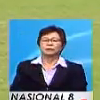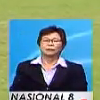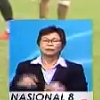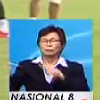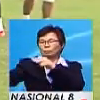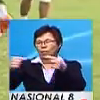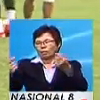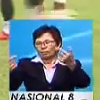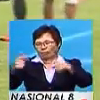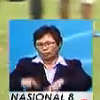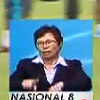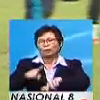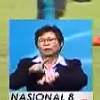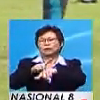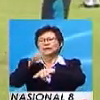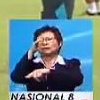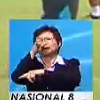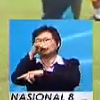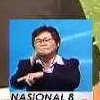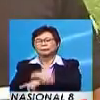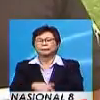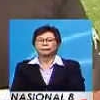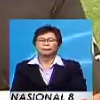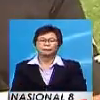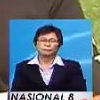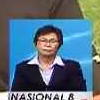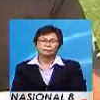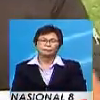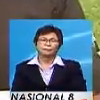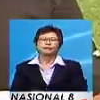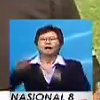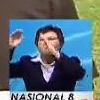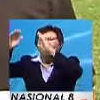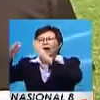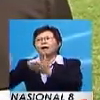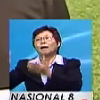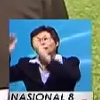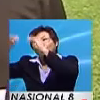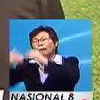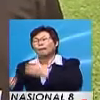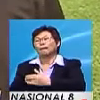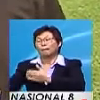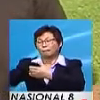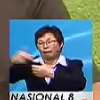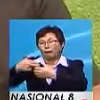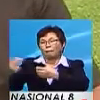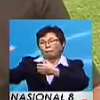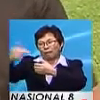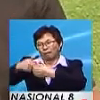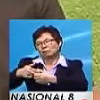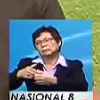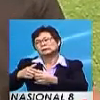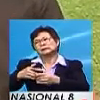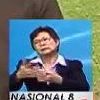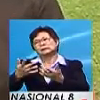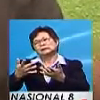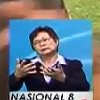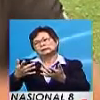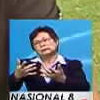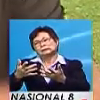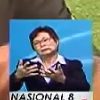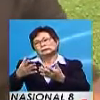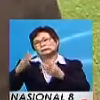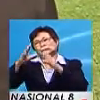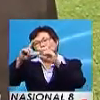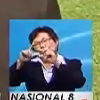berlangsung di stadium Hang Jebat Melaka biarpun harapan untuk Mara Kian pudar namun segalanya tidak mustahil